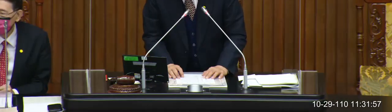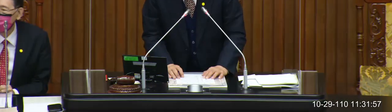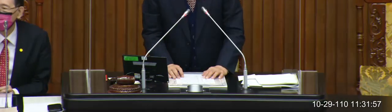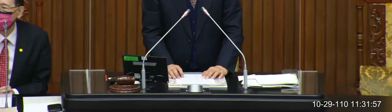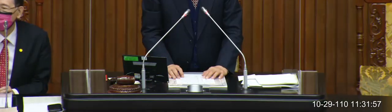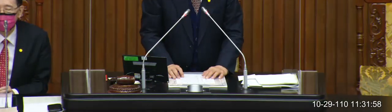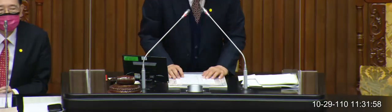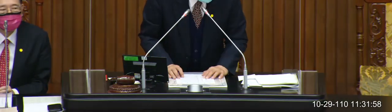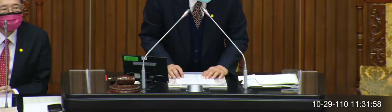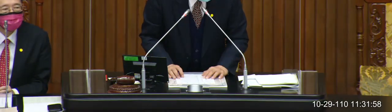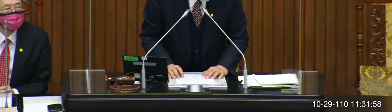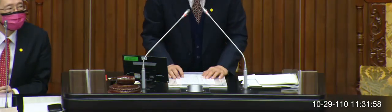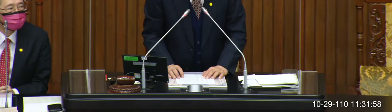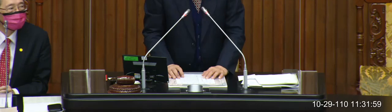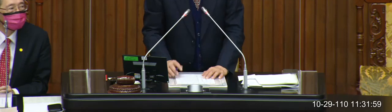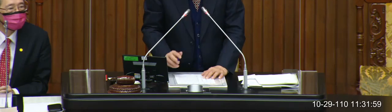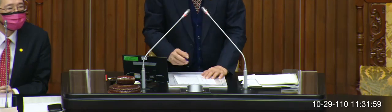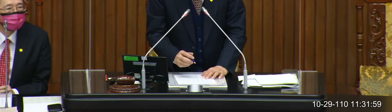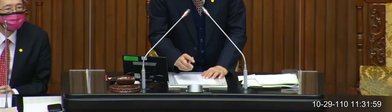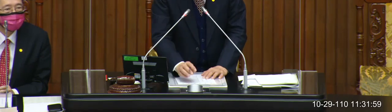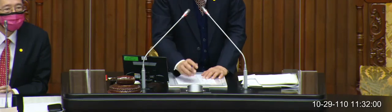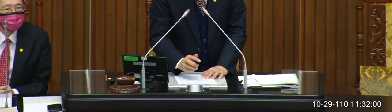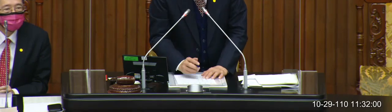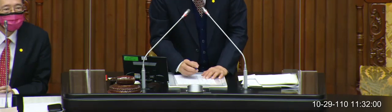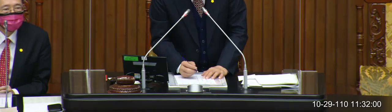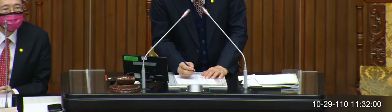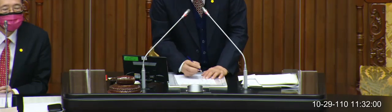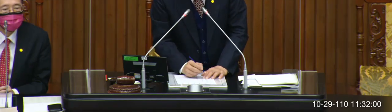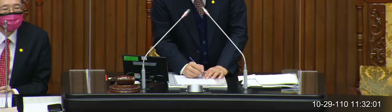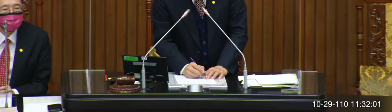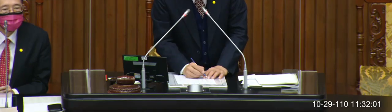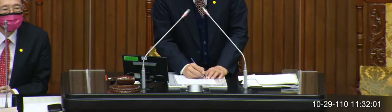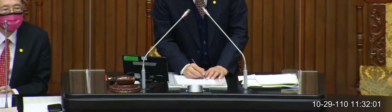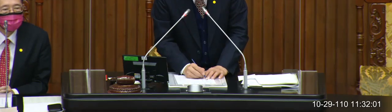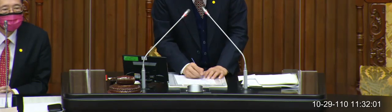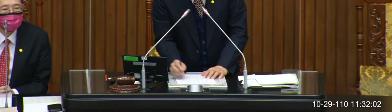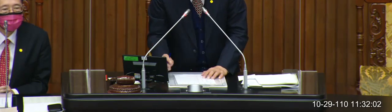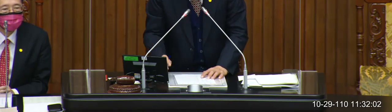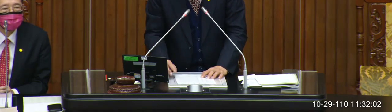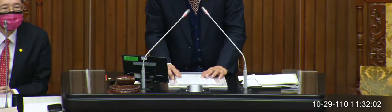谢谢张委员。